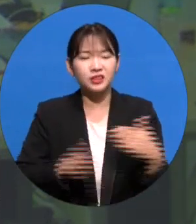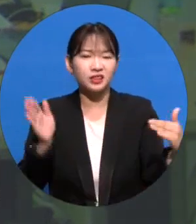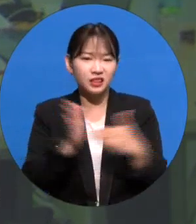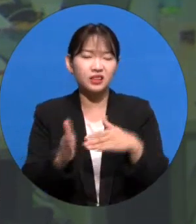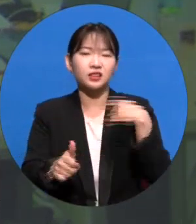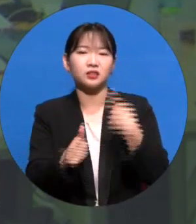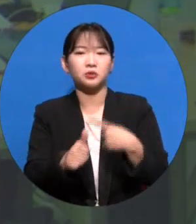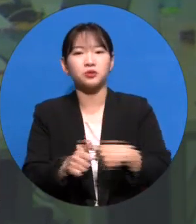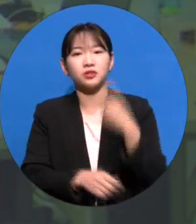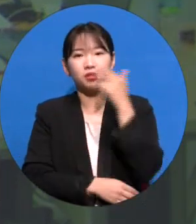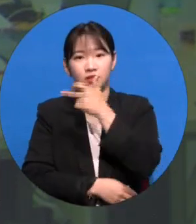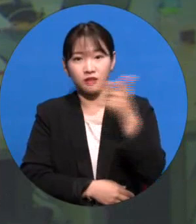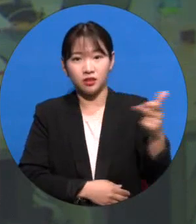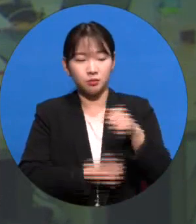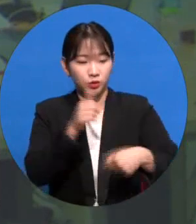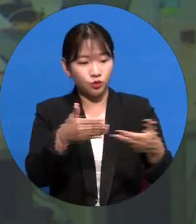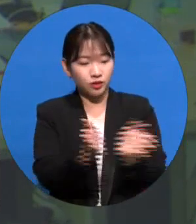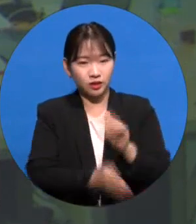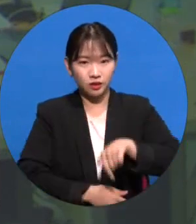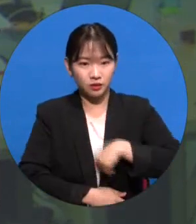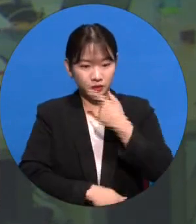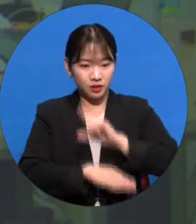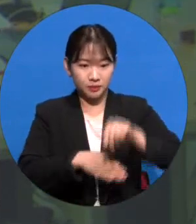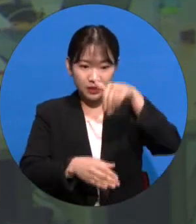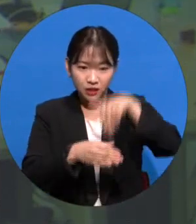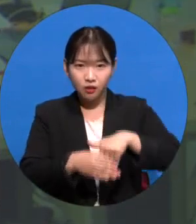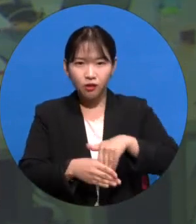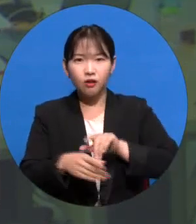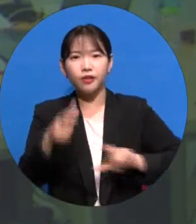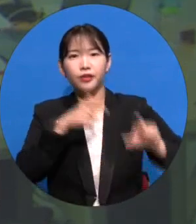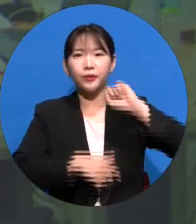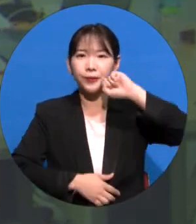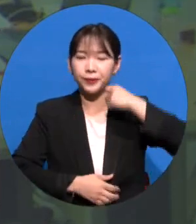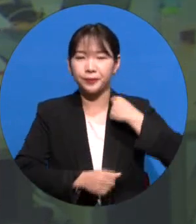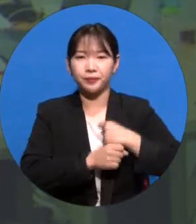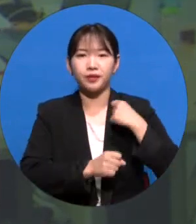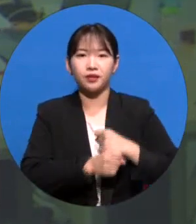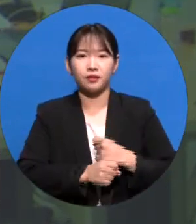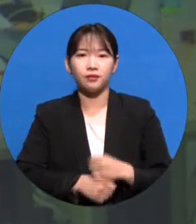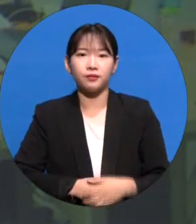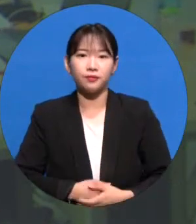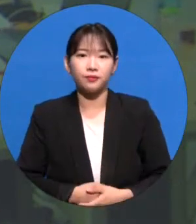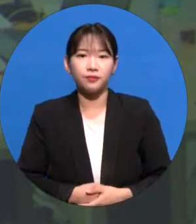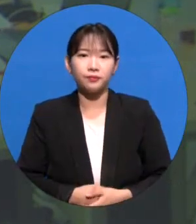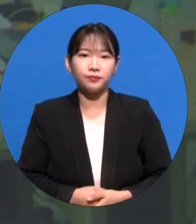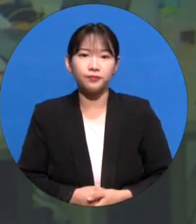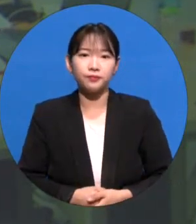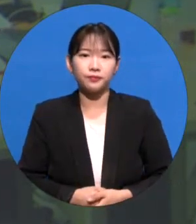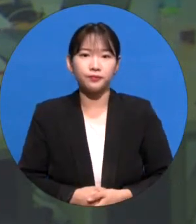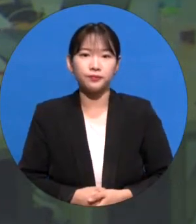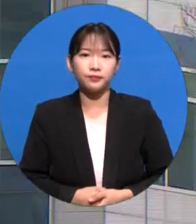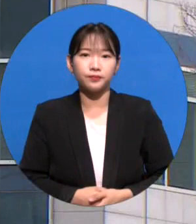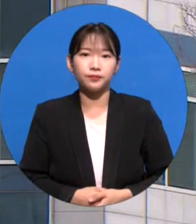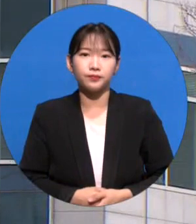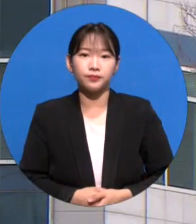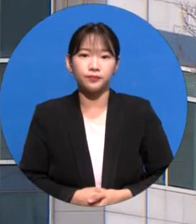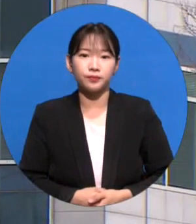비판이 큽니다. 민주당이 스스로 지방선거를 어렵게 만들고 있습니다. 양현승 기자입니다.